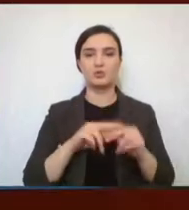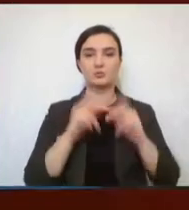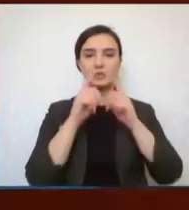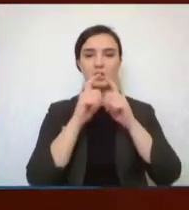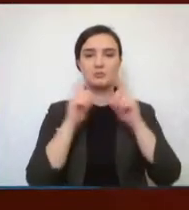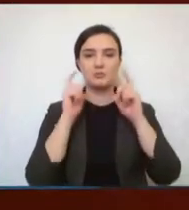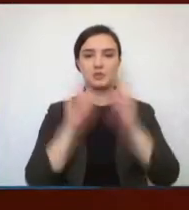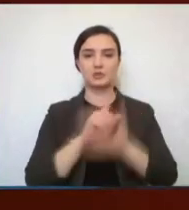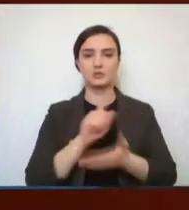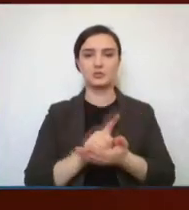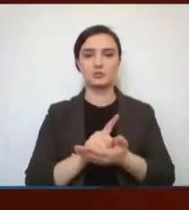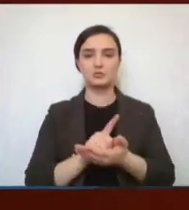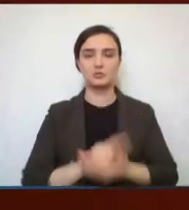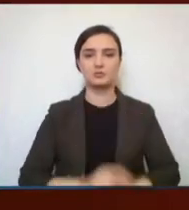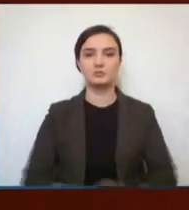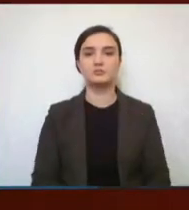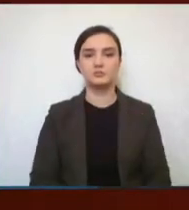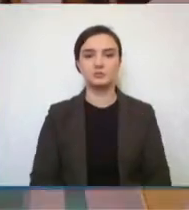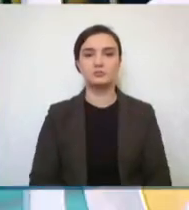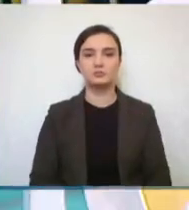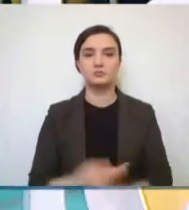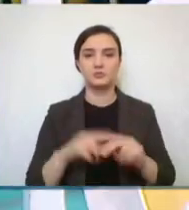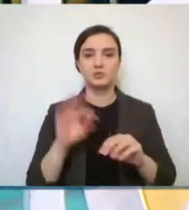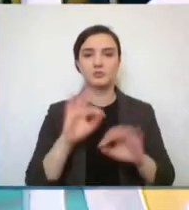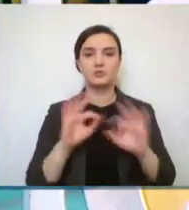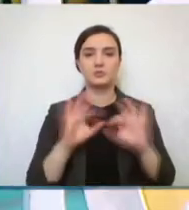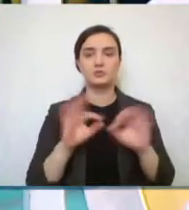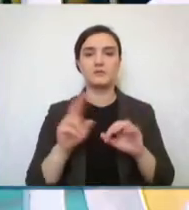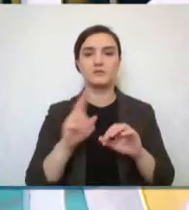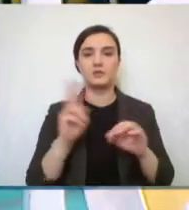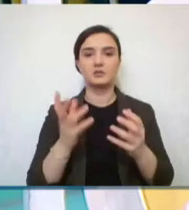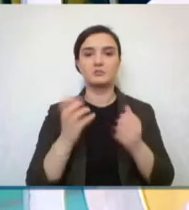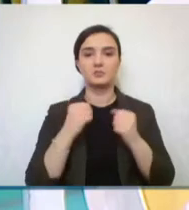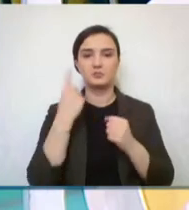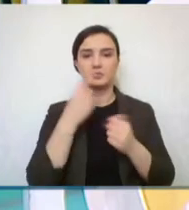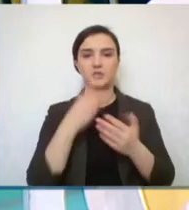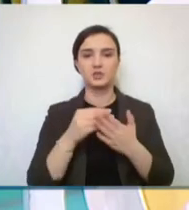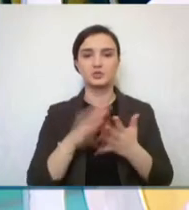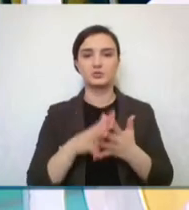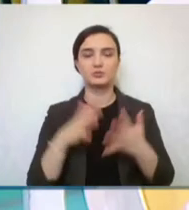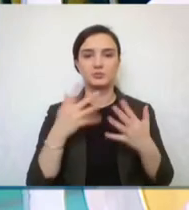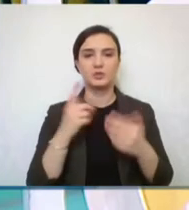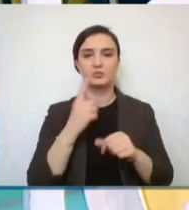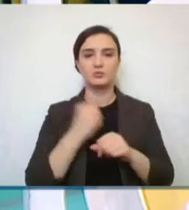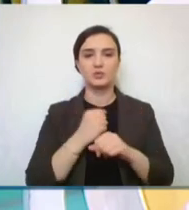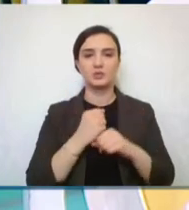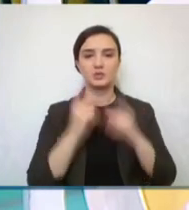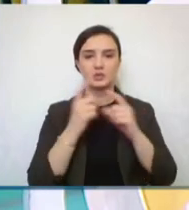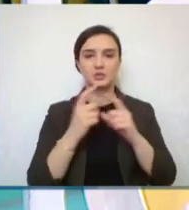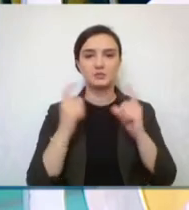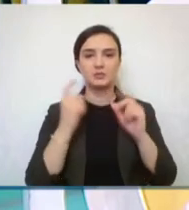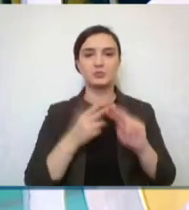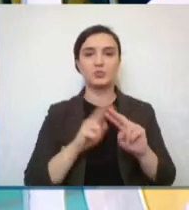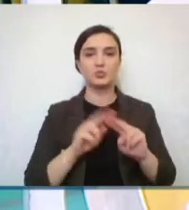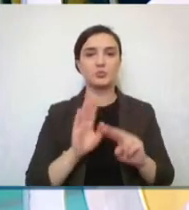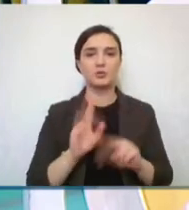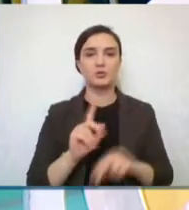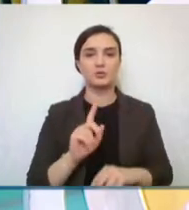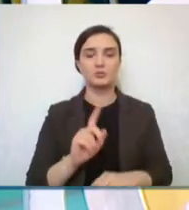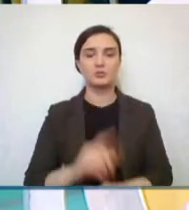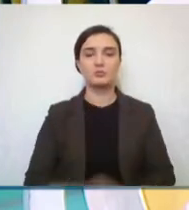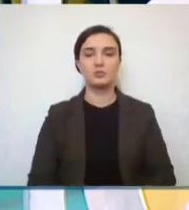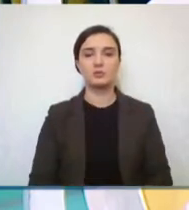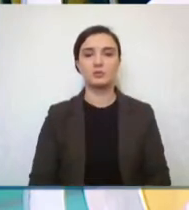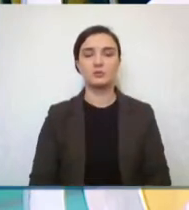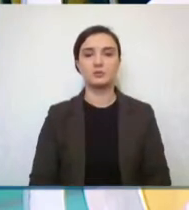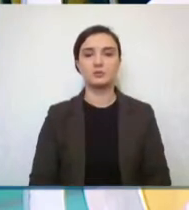ხო, ამაზე ვლაპარაკობ, ვიღაცა ღებულობს ხოლმე პირად შეურაცხყოფას, რატომ იკეთია ნიღები? იმიტომ კი არა, რომ ნუ, იმიტომ კი არ ვიკეთებ, რა თქვა